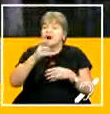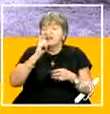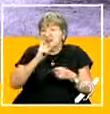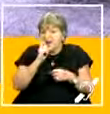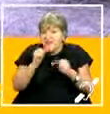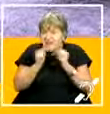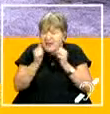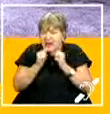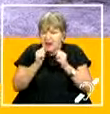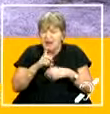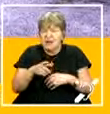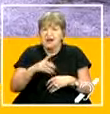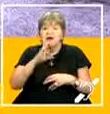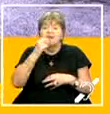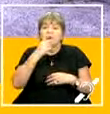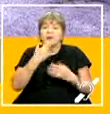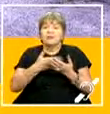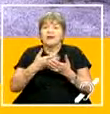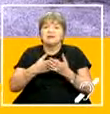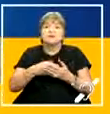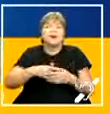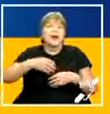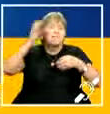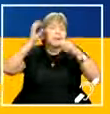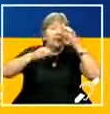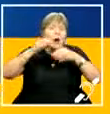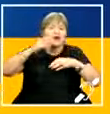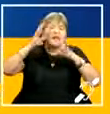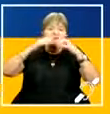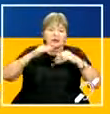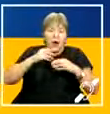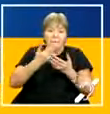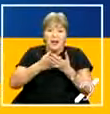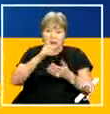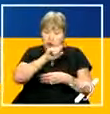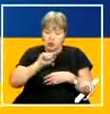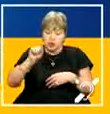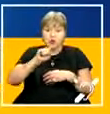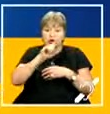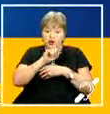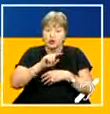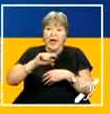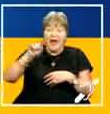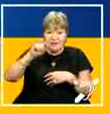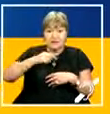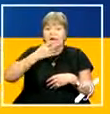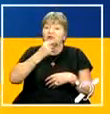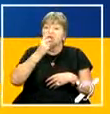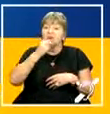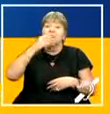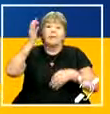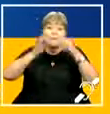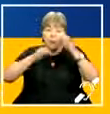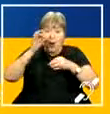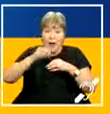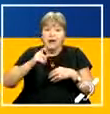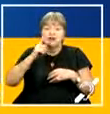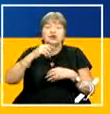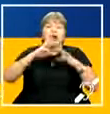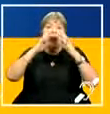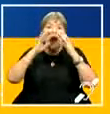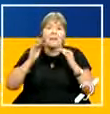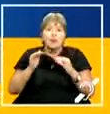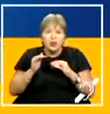rece, vorbim și de precipitații. Pentru regiunile sudice și sud-estice vorbim de ploi, iar pentru zona